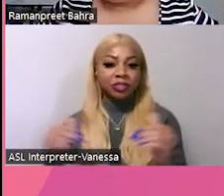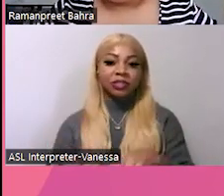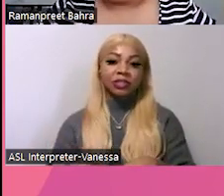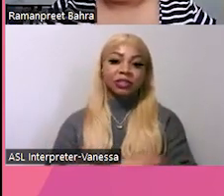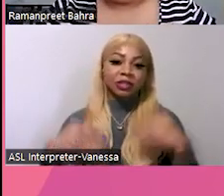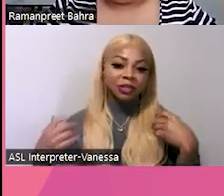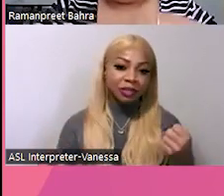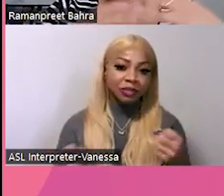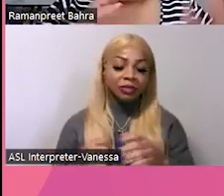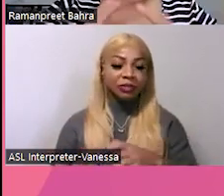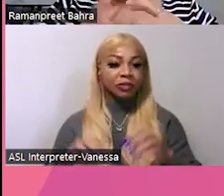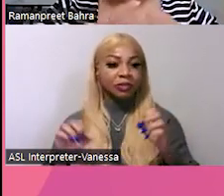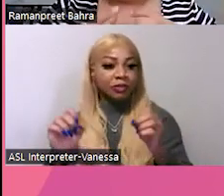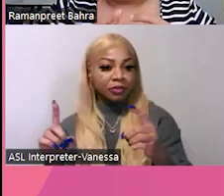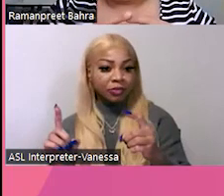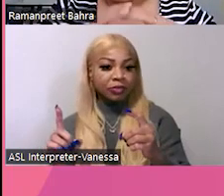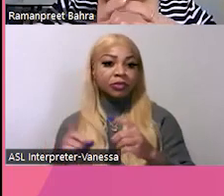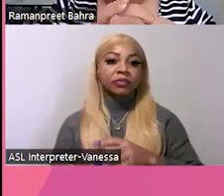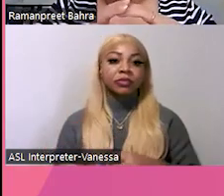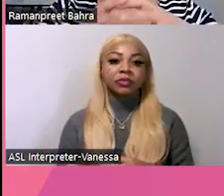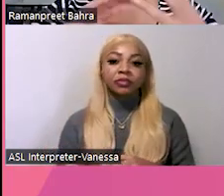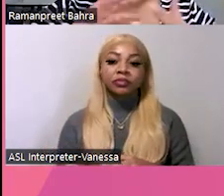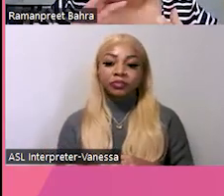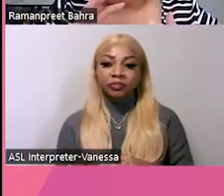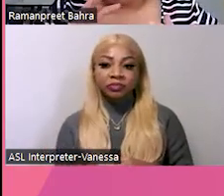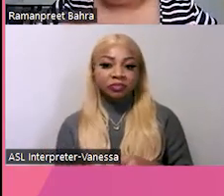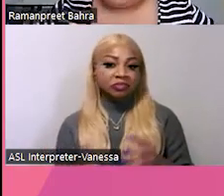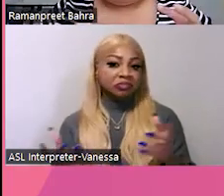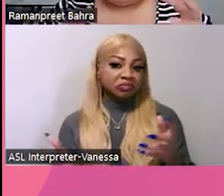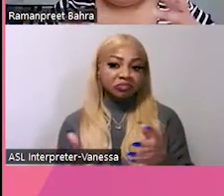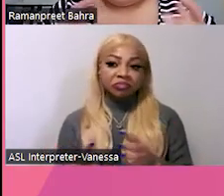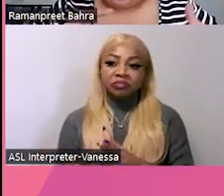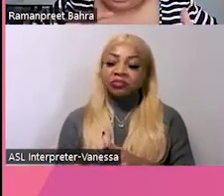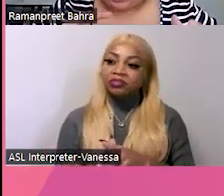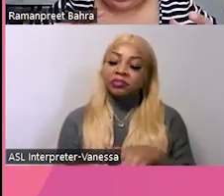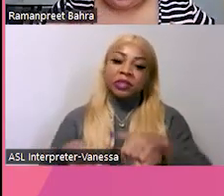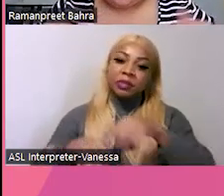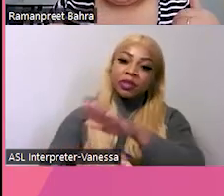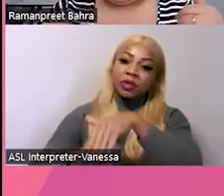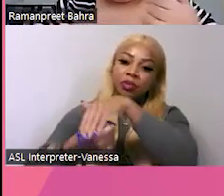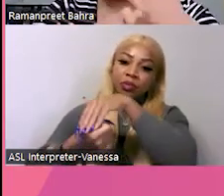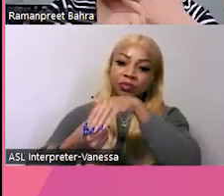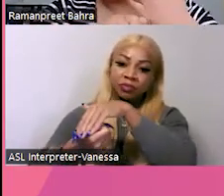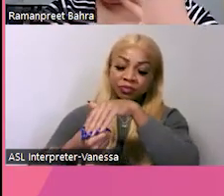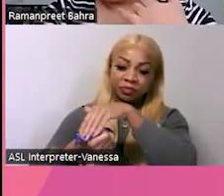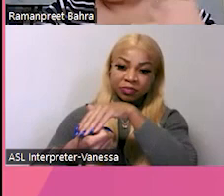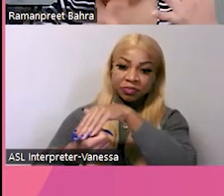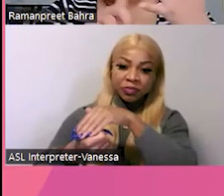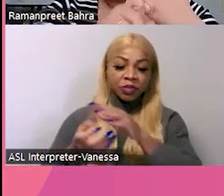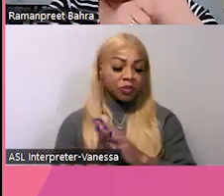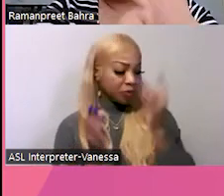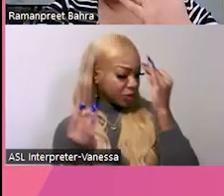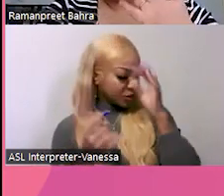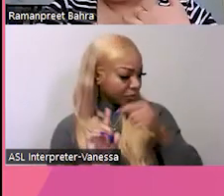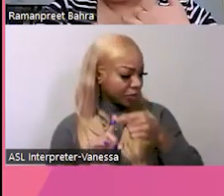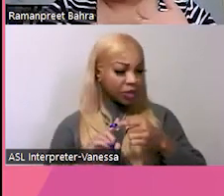accès à la justice, à la santé, à l'éducation lorsqu'il s'agit de leur emplacement. Et lorsqu'on parle d'emplacement,